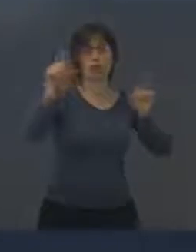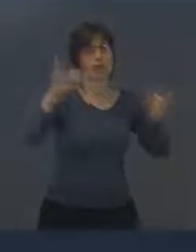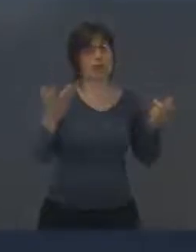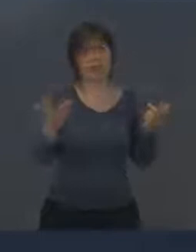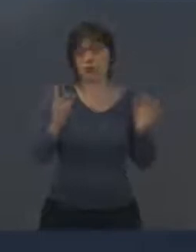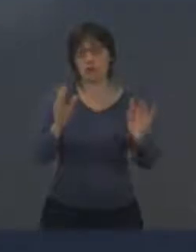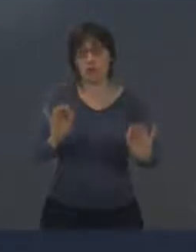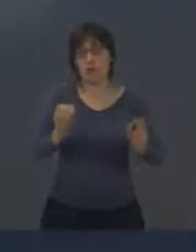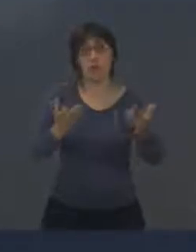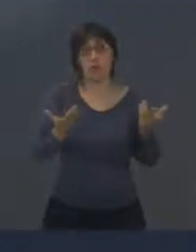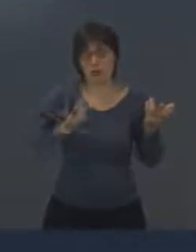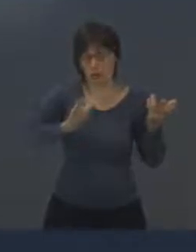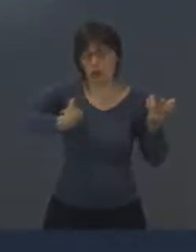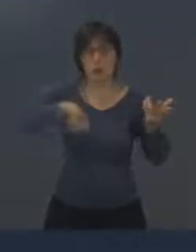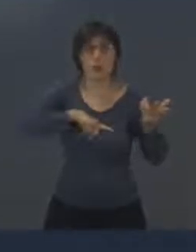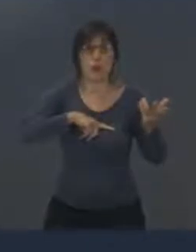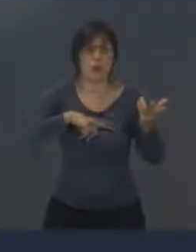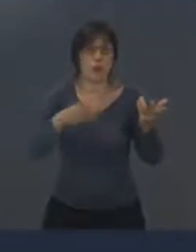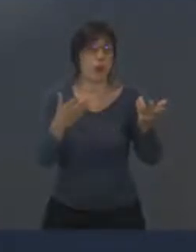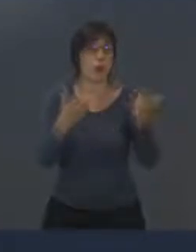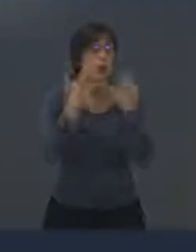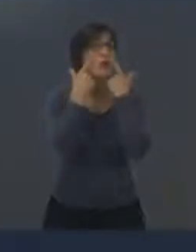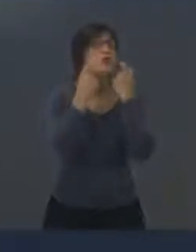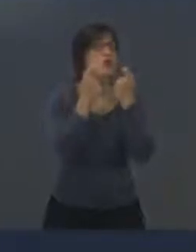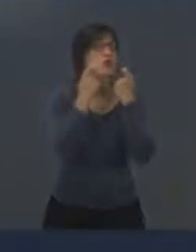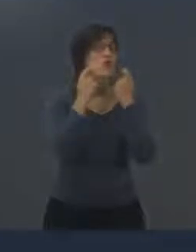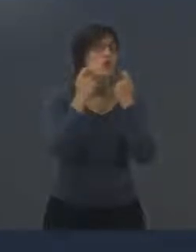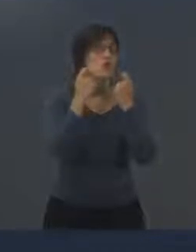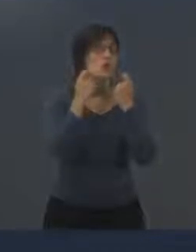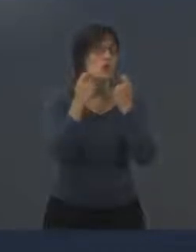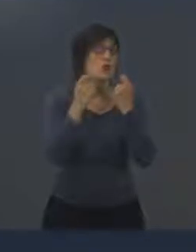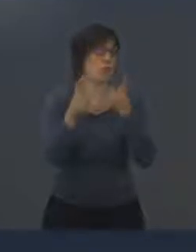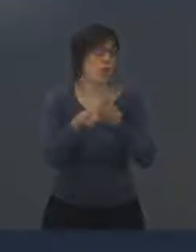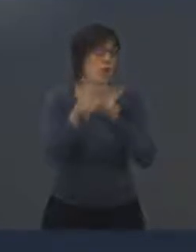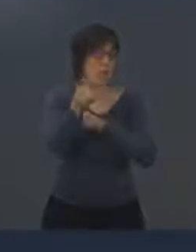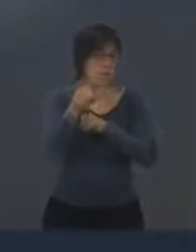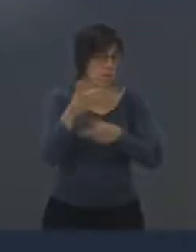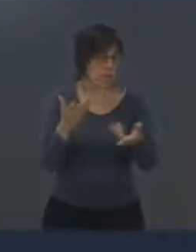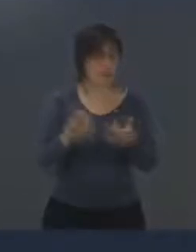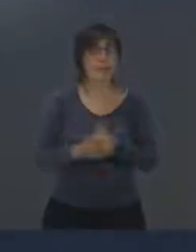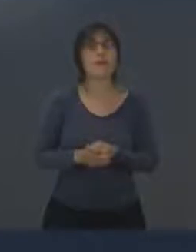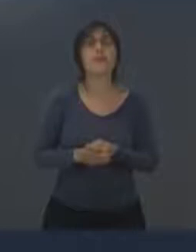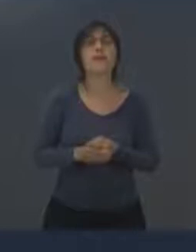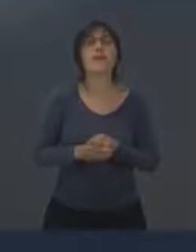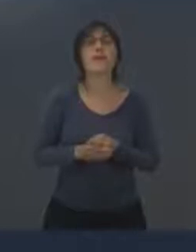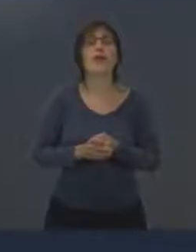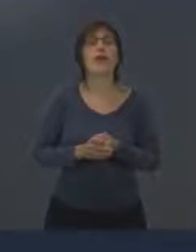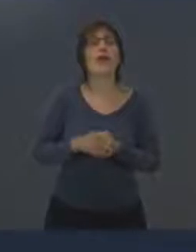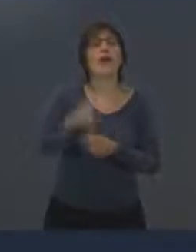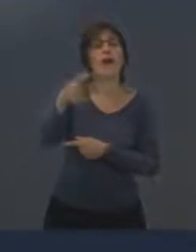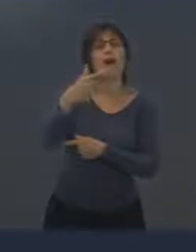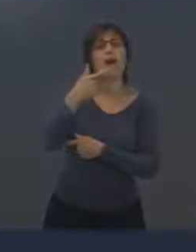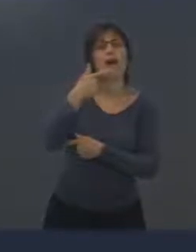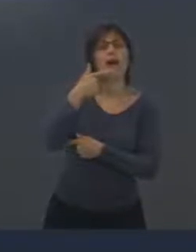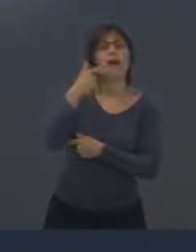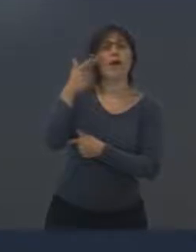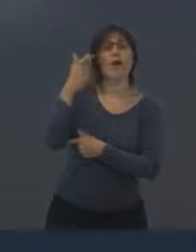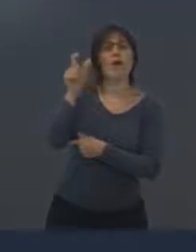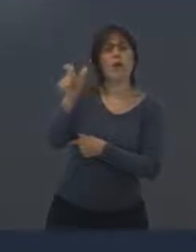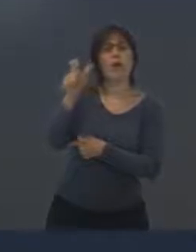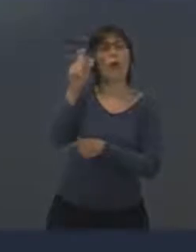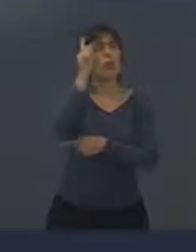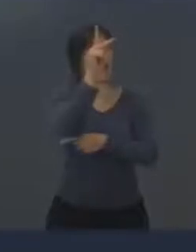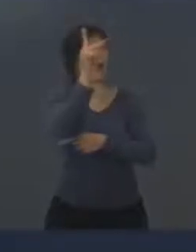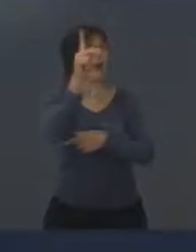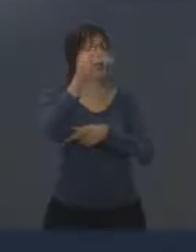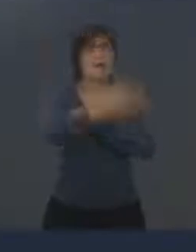effectivement, nous aurons une vigilance comparable à la vôtre. Je n'aurais pas employé, Monsieur le Président, comme vous, l'opposition entre Paris et la